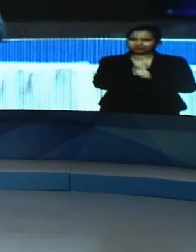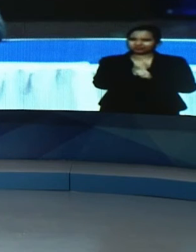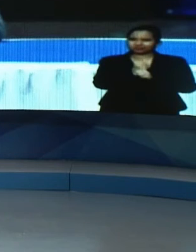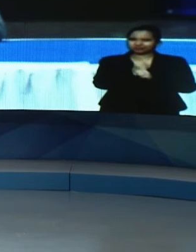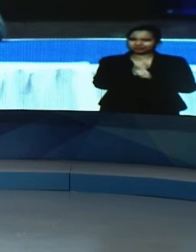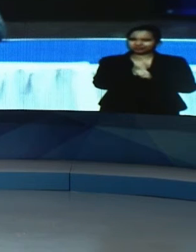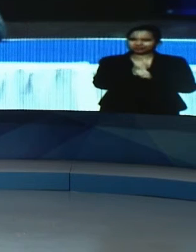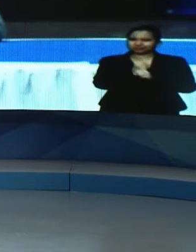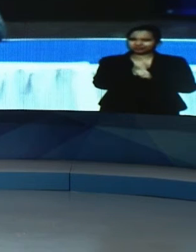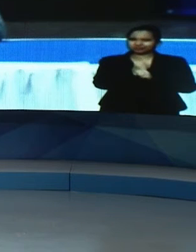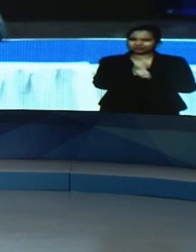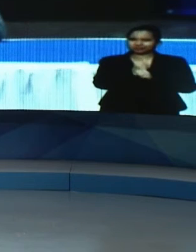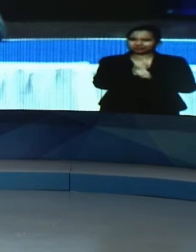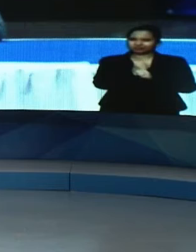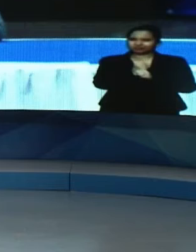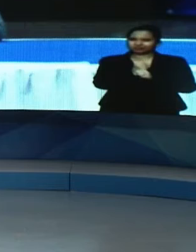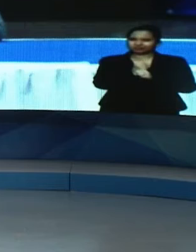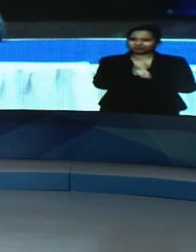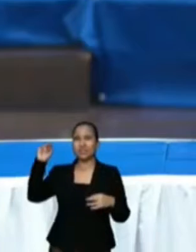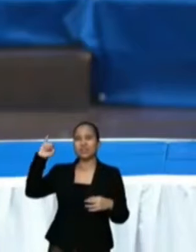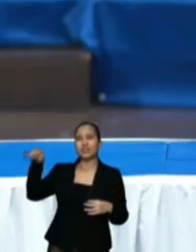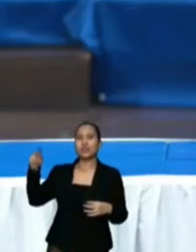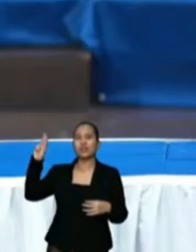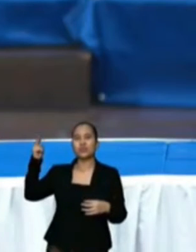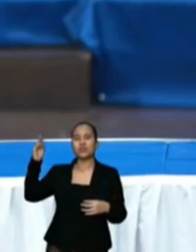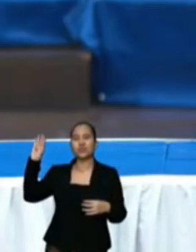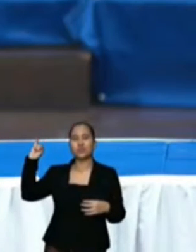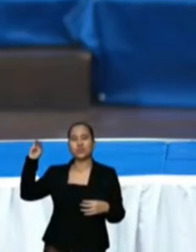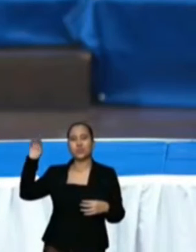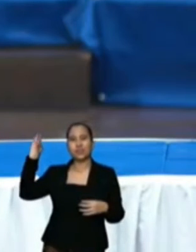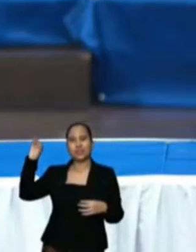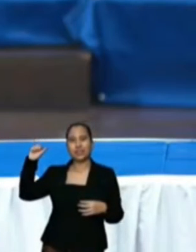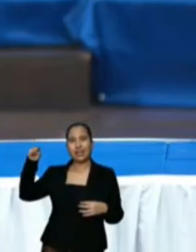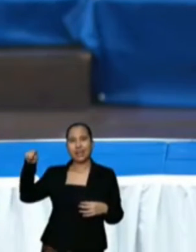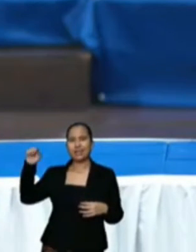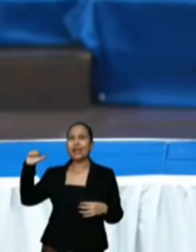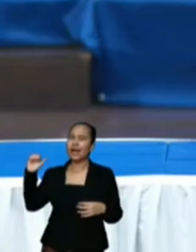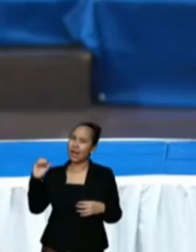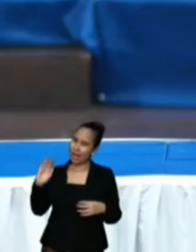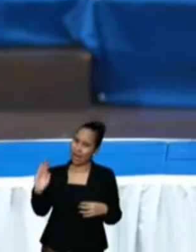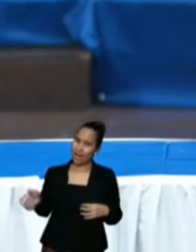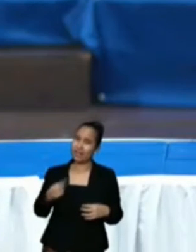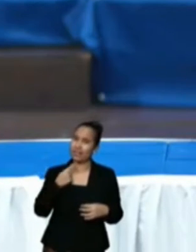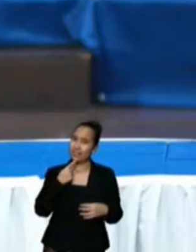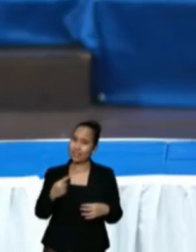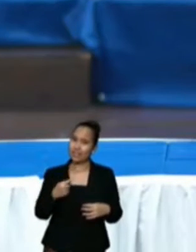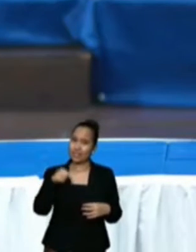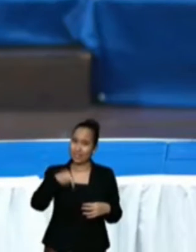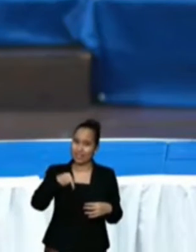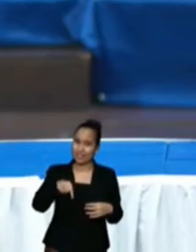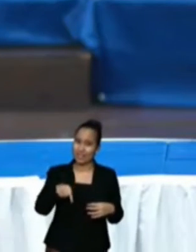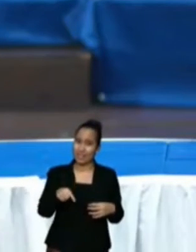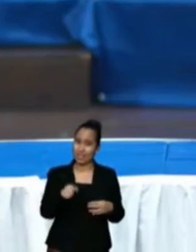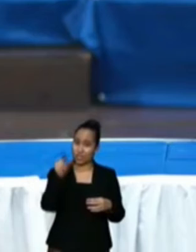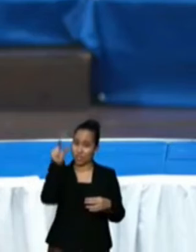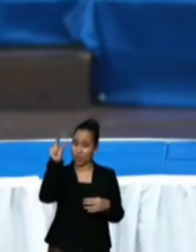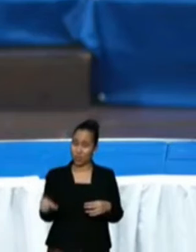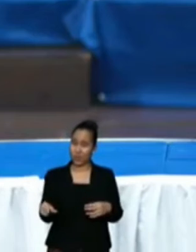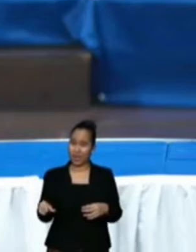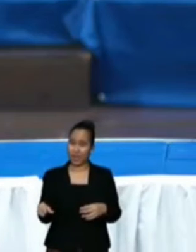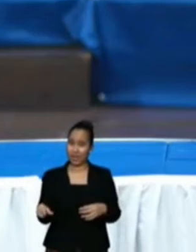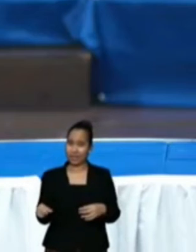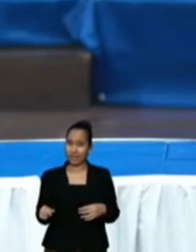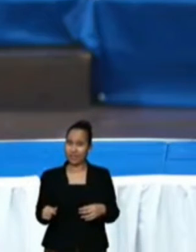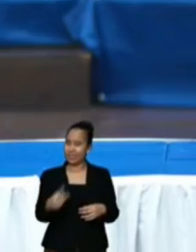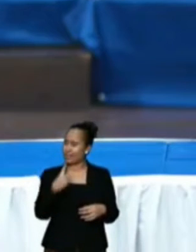worden als quarantaineplekken. Dat we voor deze week een grace period inlassen, vanwege het feit dat dit